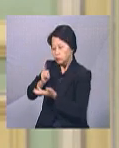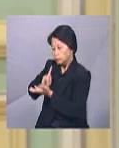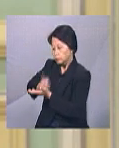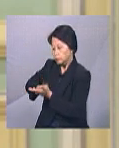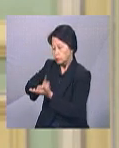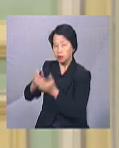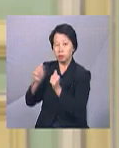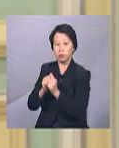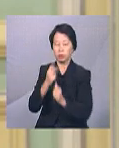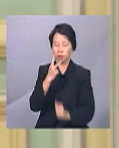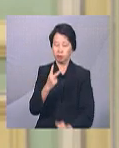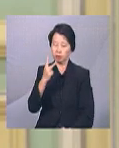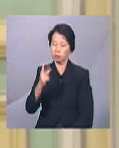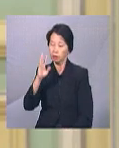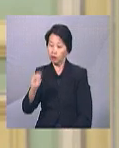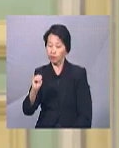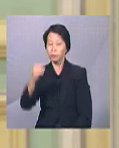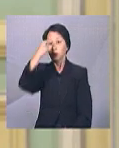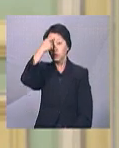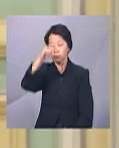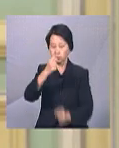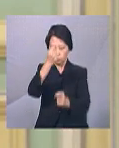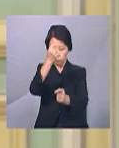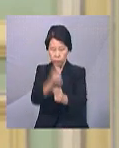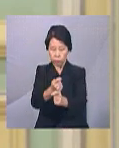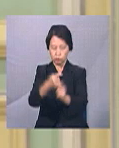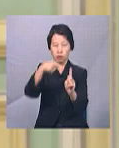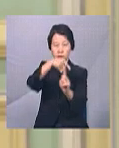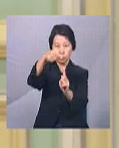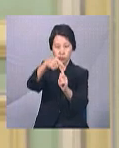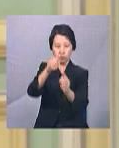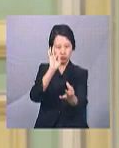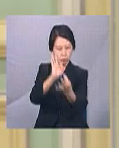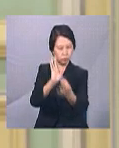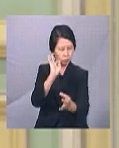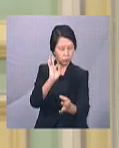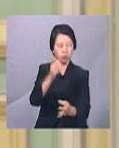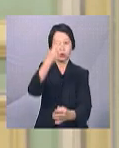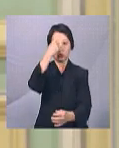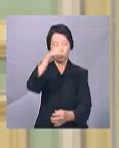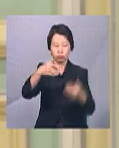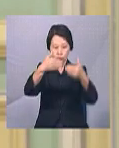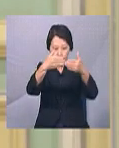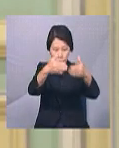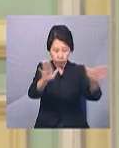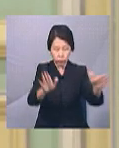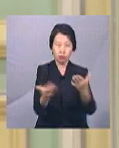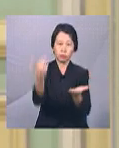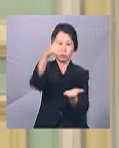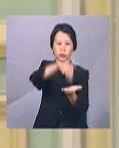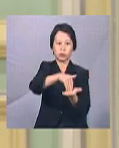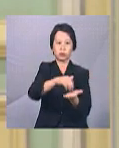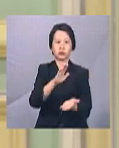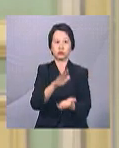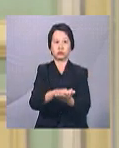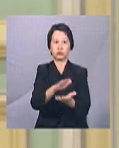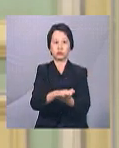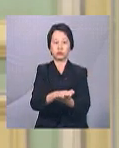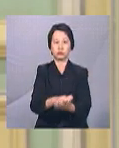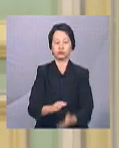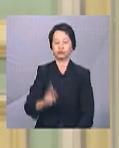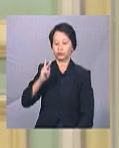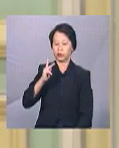dengan key cm untuk menetapkan tarif yang sesuai bagi pembukaan semula sekolah